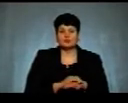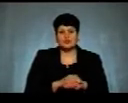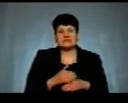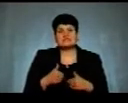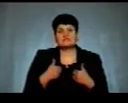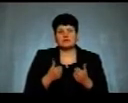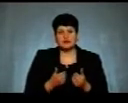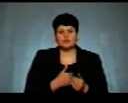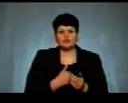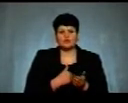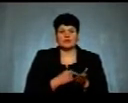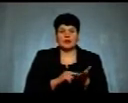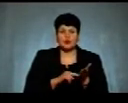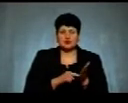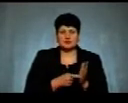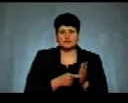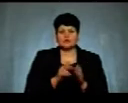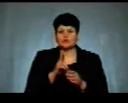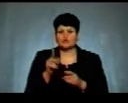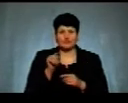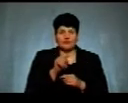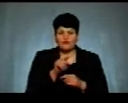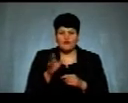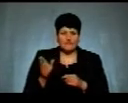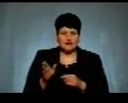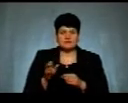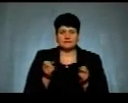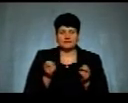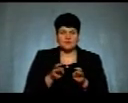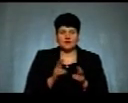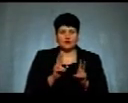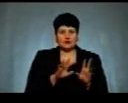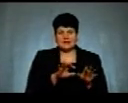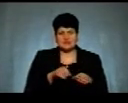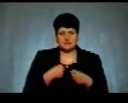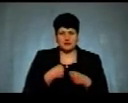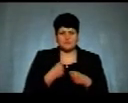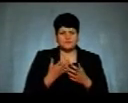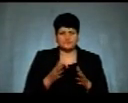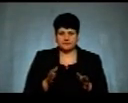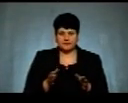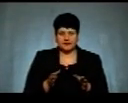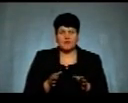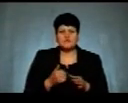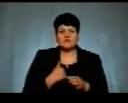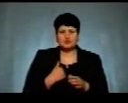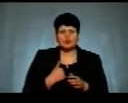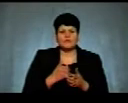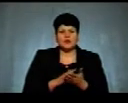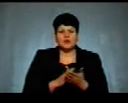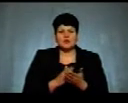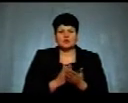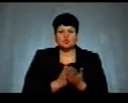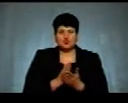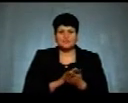звертайтеся, хочу наголосити, що ніхто вас насильно нікуди не заберуть, не призовуть. Військова служба за контрактом, як